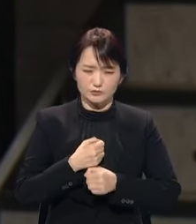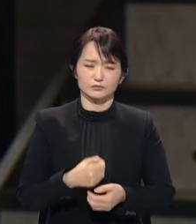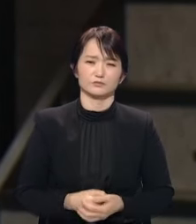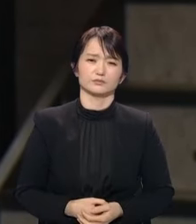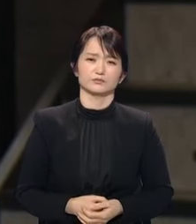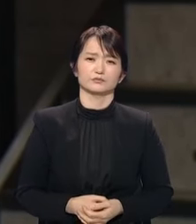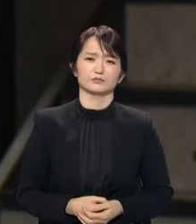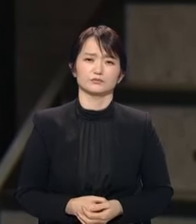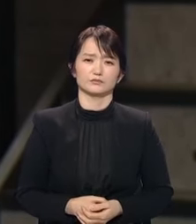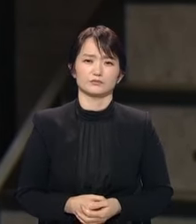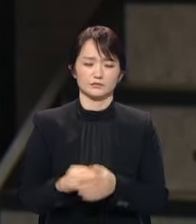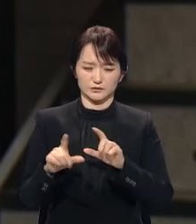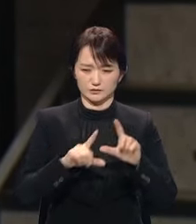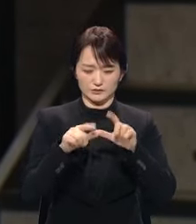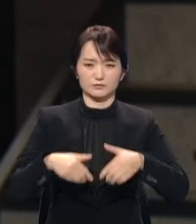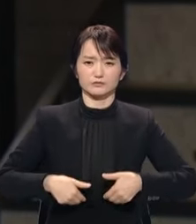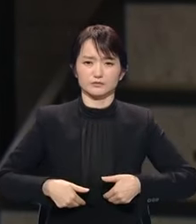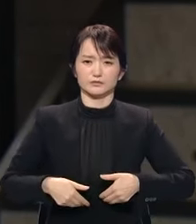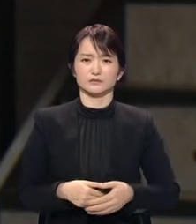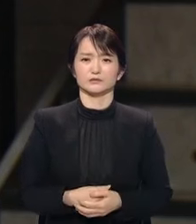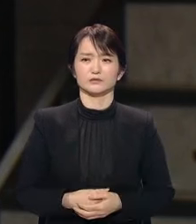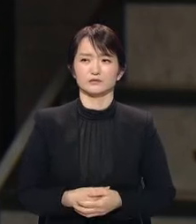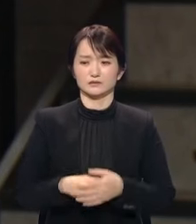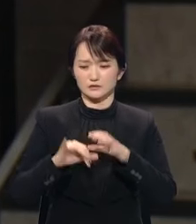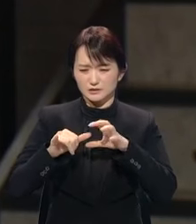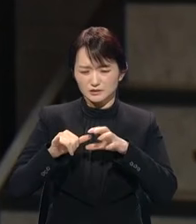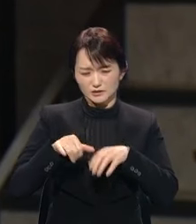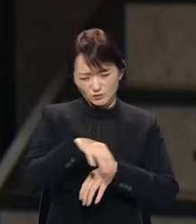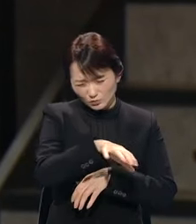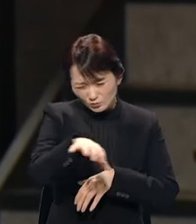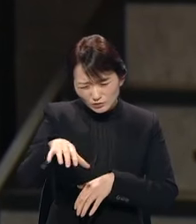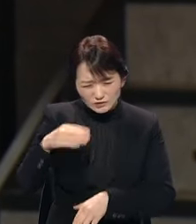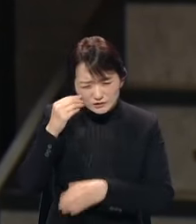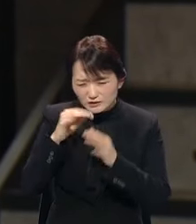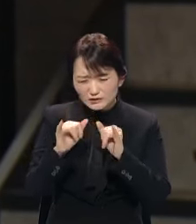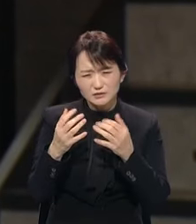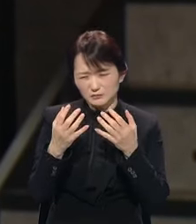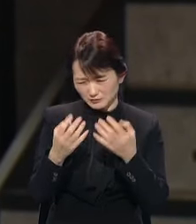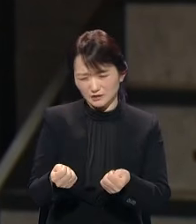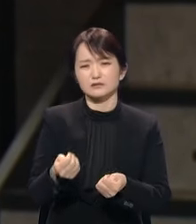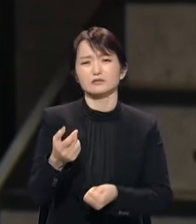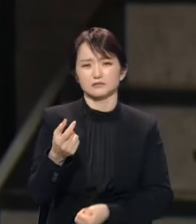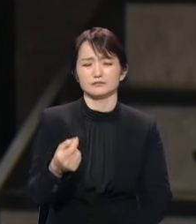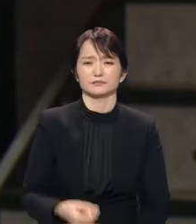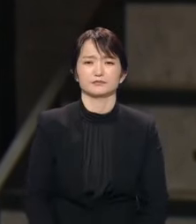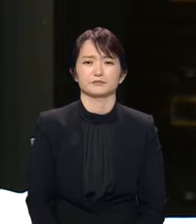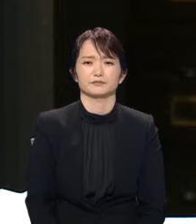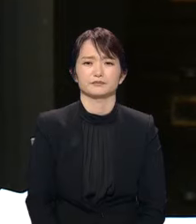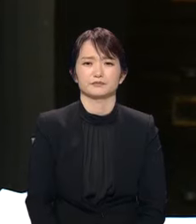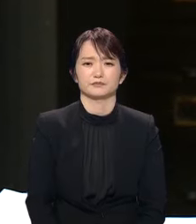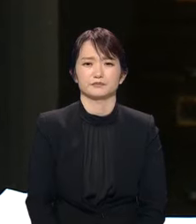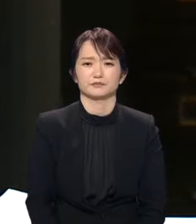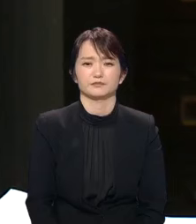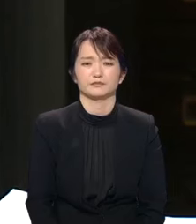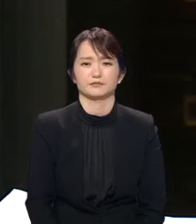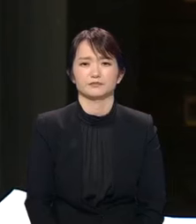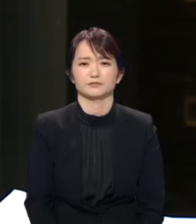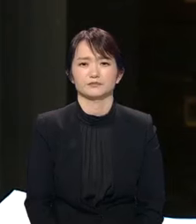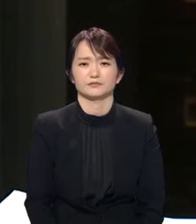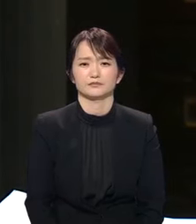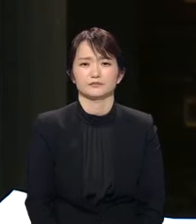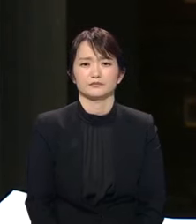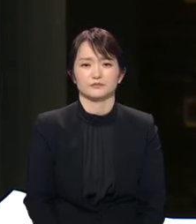우리가 살 필요가 있다. 정말 이 세상에 이상한 사람들이 너무 많은 것 같습니다. 자, 사건 연구소